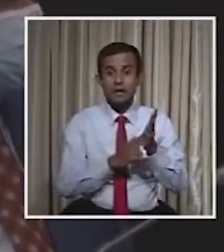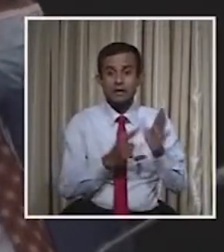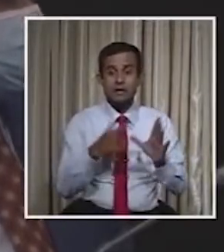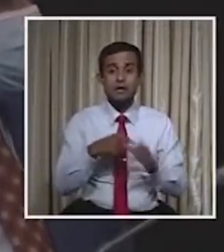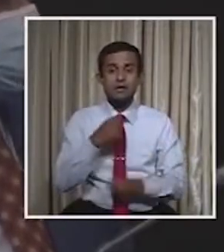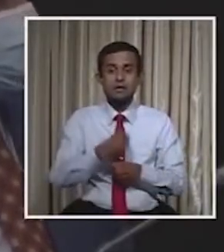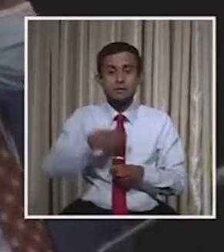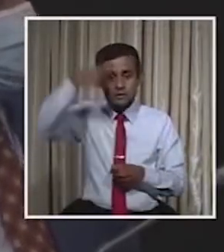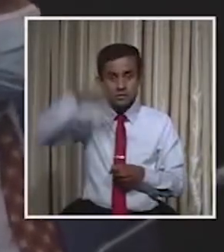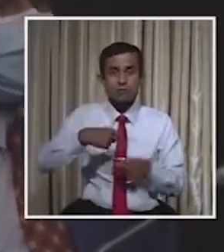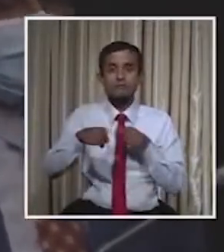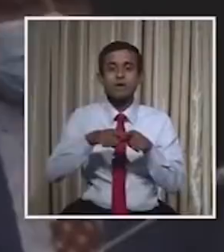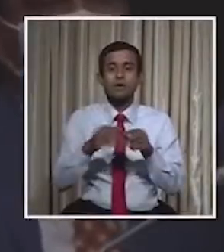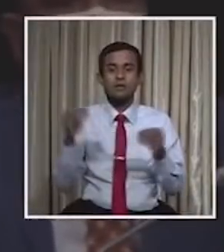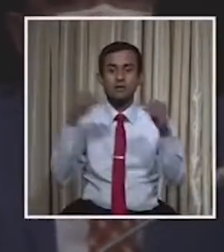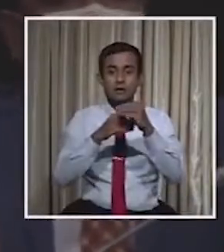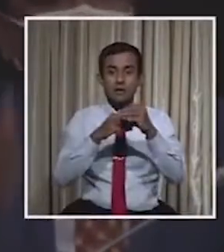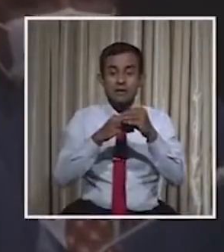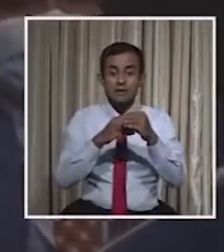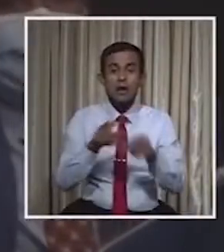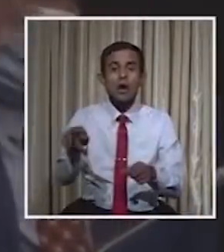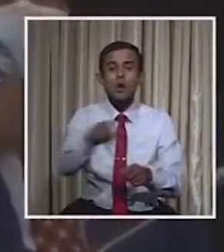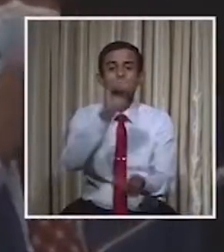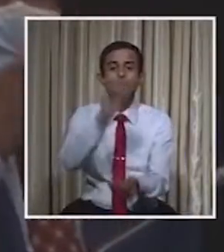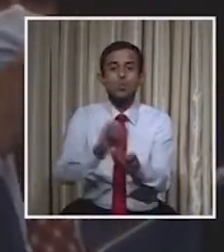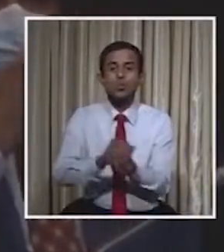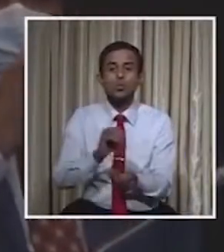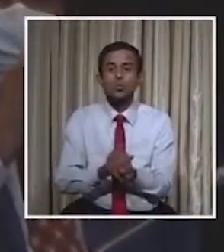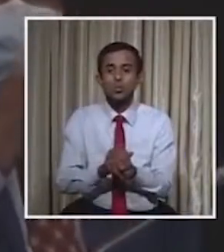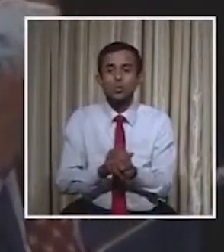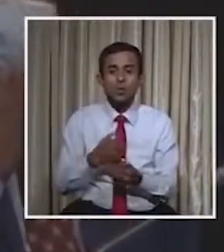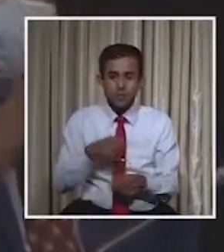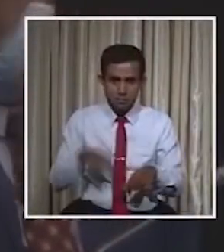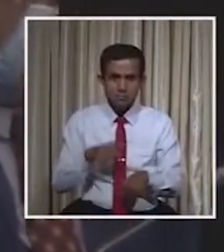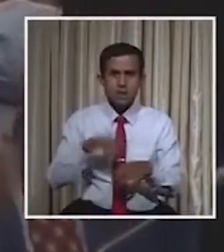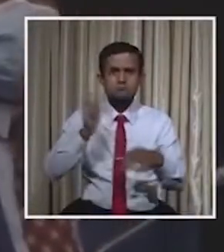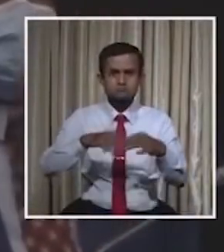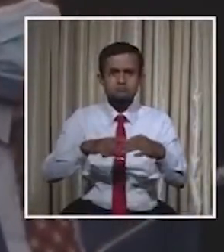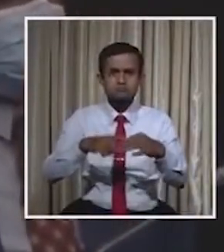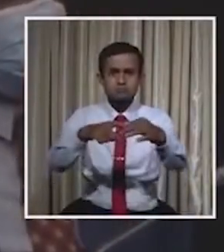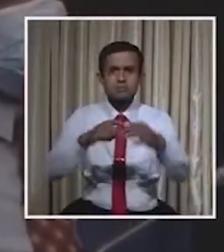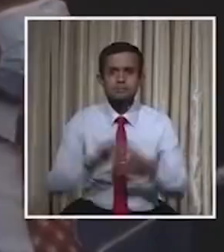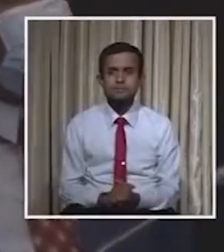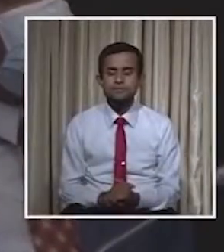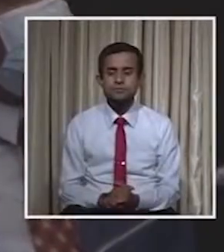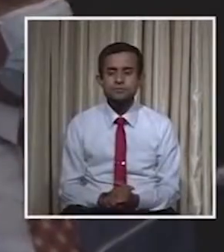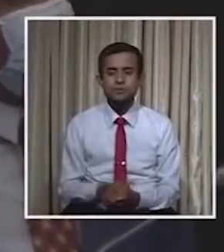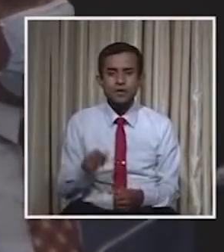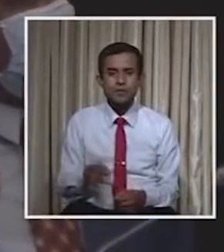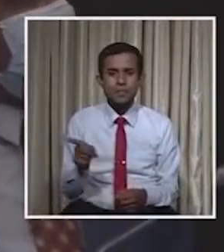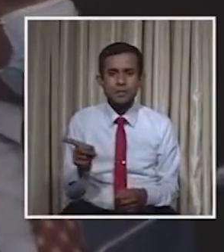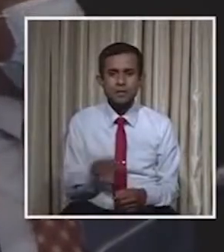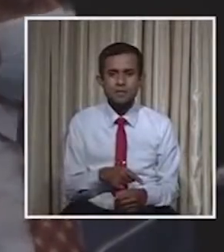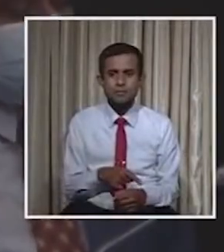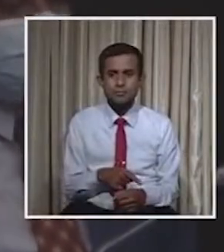தீர்மானித்துள்ளனர். பாராளுமன்ற சபை அமர்வின் போது எதிர்க்கட்சியின் பிரதம கொறடா நாடாளுமன்ற உறுப்பினர் லக்ஷ்மண் கிரியல்ல இன்று இந்த விடயத்தை குறிப்பிட்டுள்ளார்.